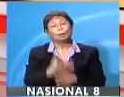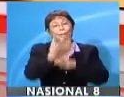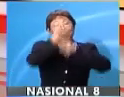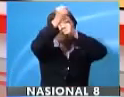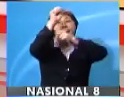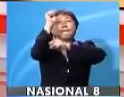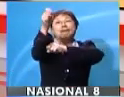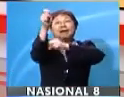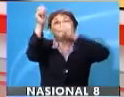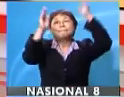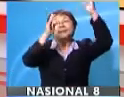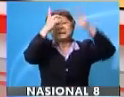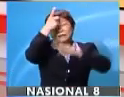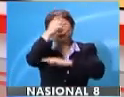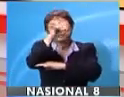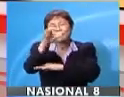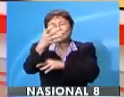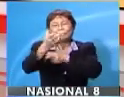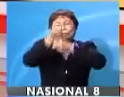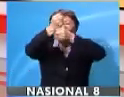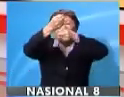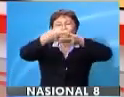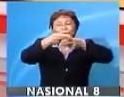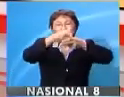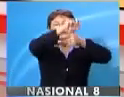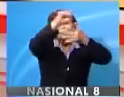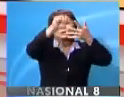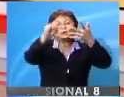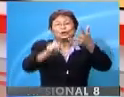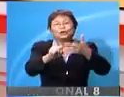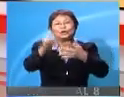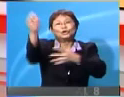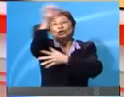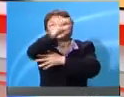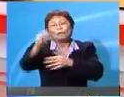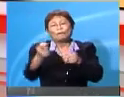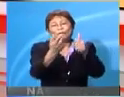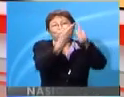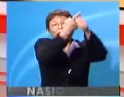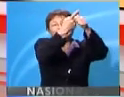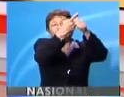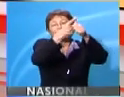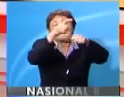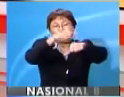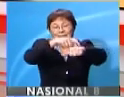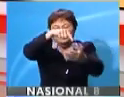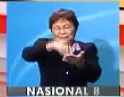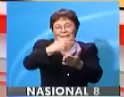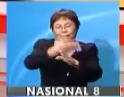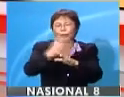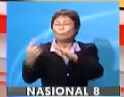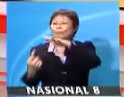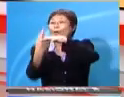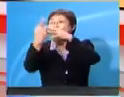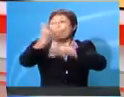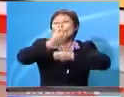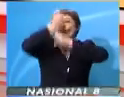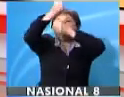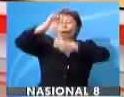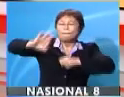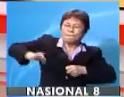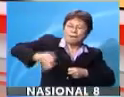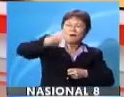Jago badminton negara Dato' Lee Chong Wei meraih gelaran siri super pertamanya musim ini selepas muncul juara terbuka